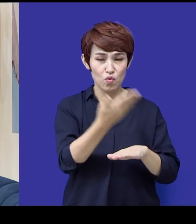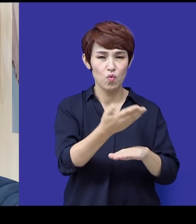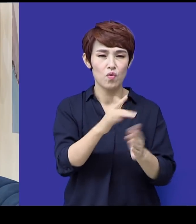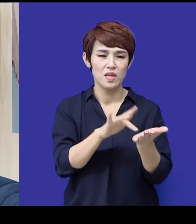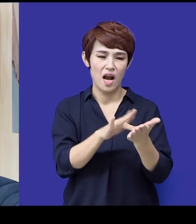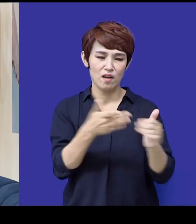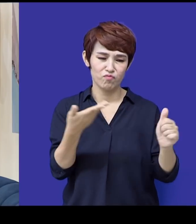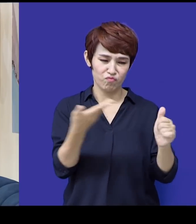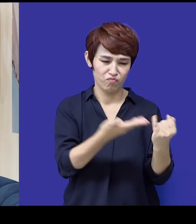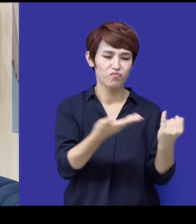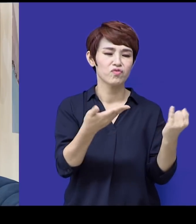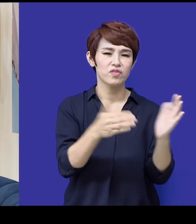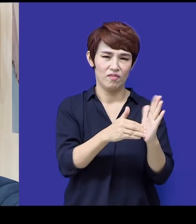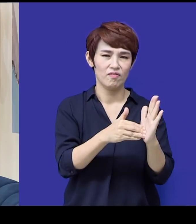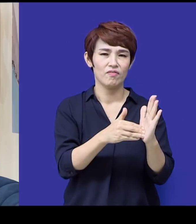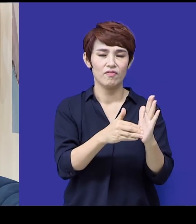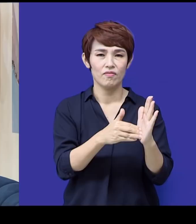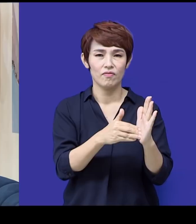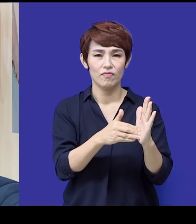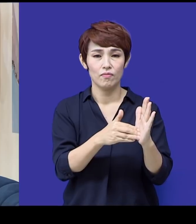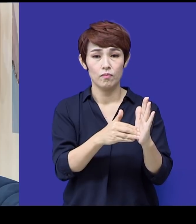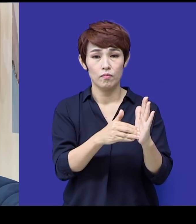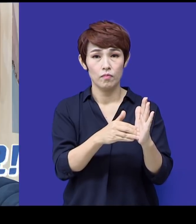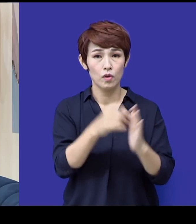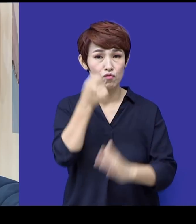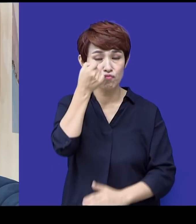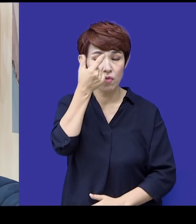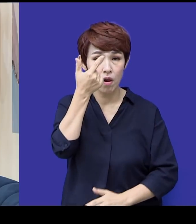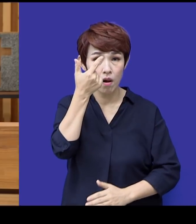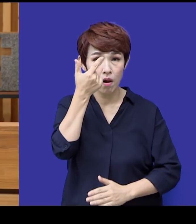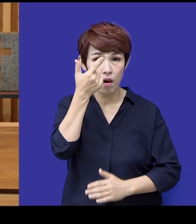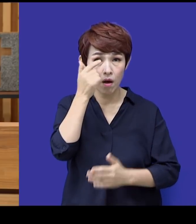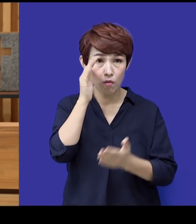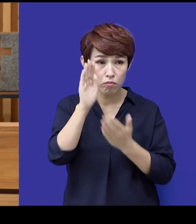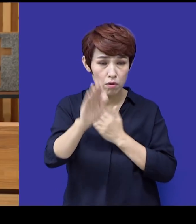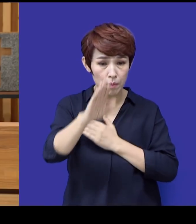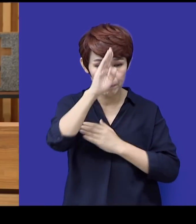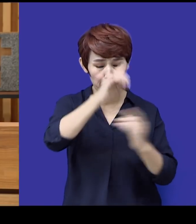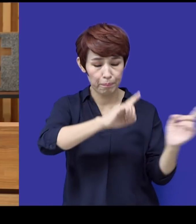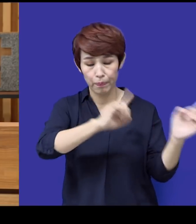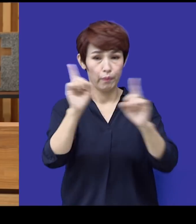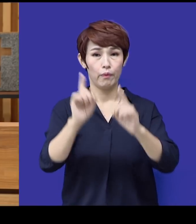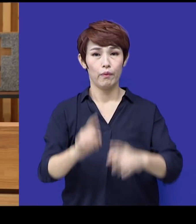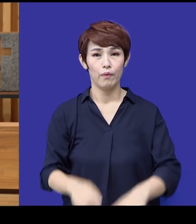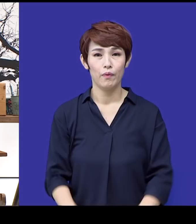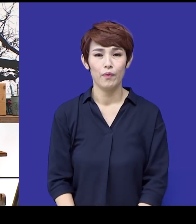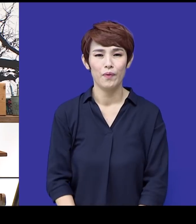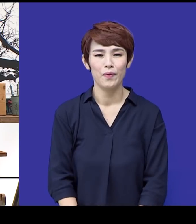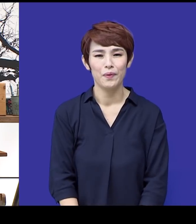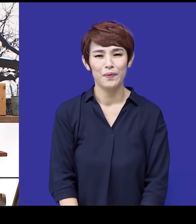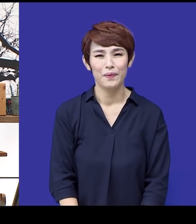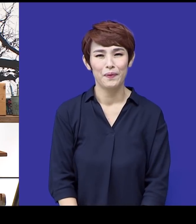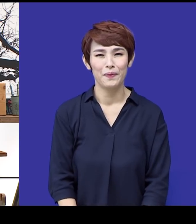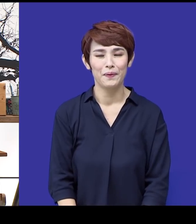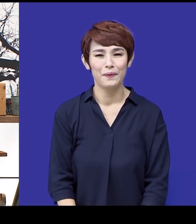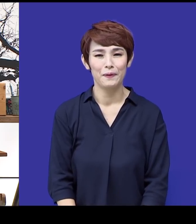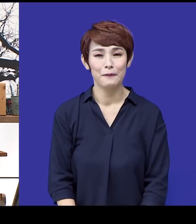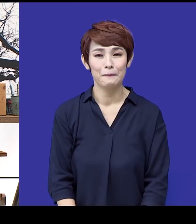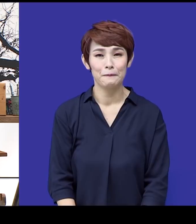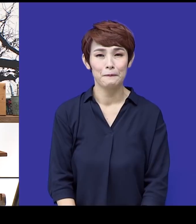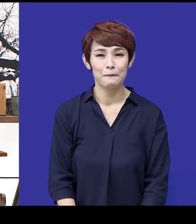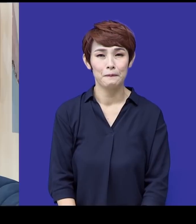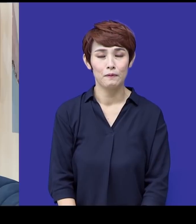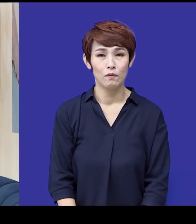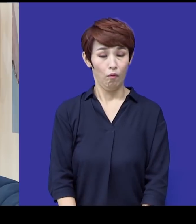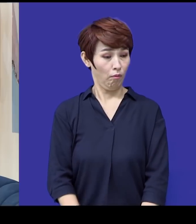항생제도 좀 주고 그랬죠. 근데 6개월 만에 나버렸어요. 아, 그게 없어요. 진짜 났어요. 그래서